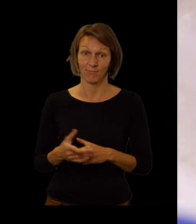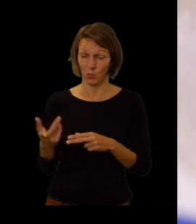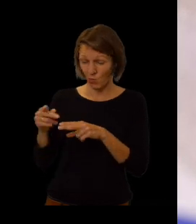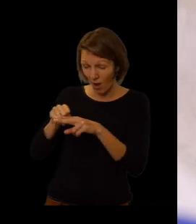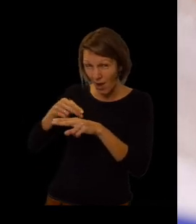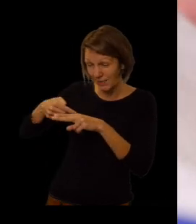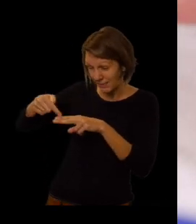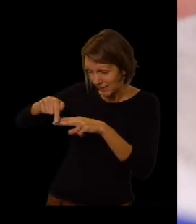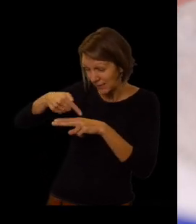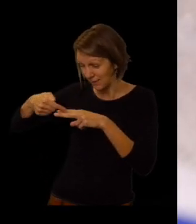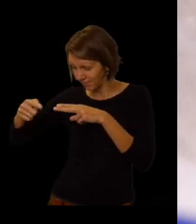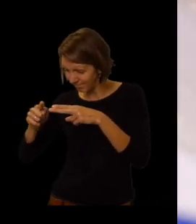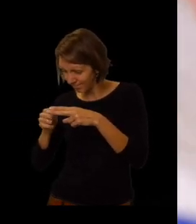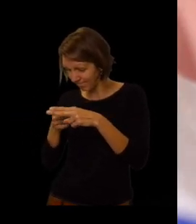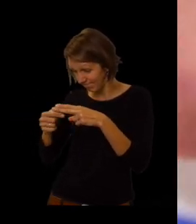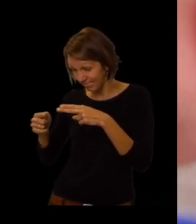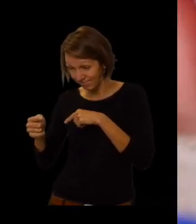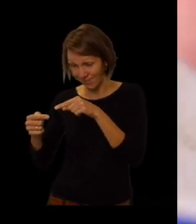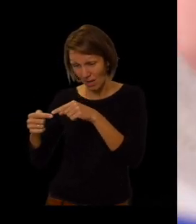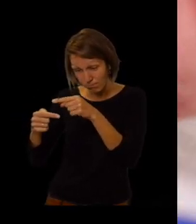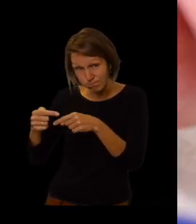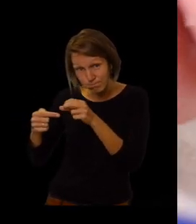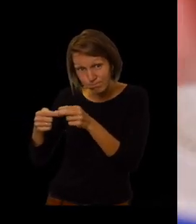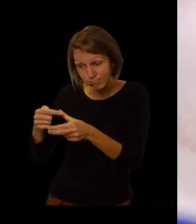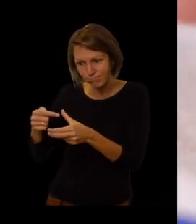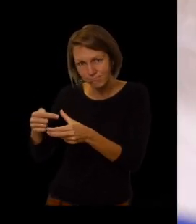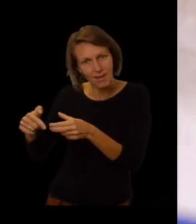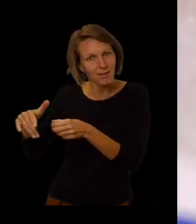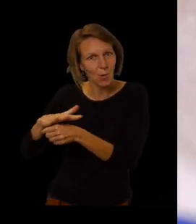endroits, jusqu'à ce que la partie striée soit complètement recouverte.